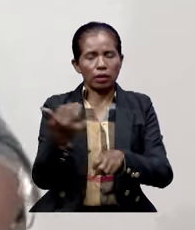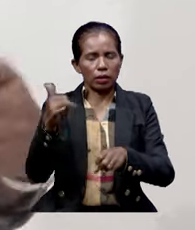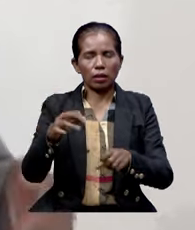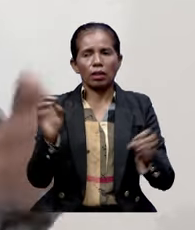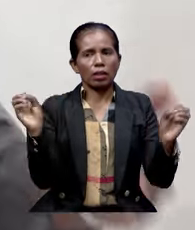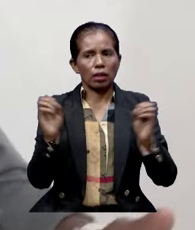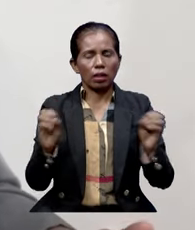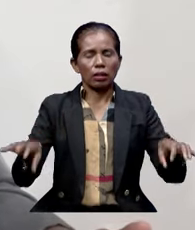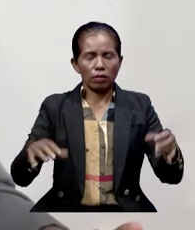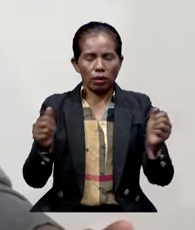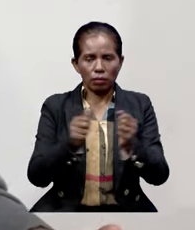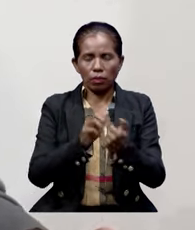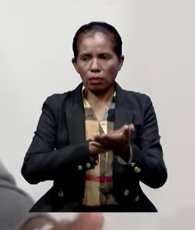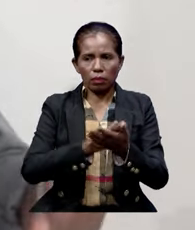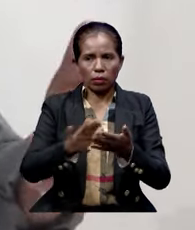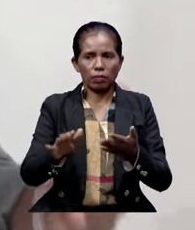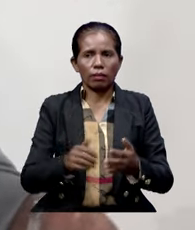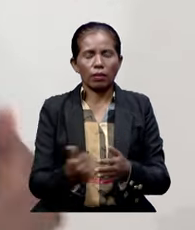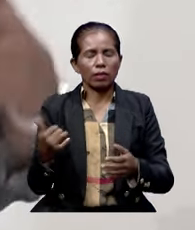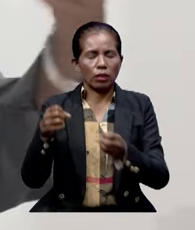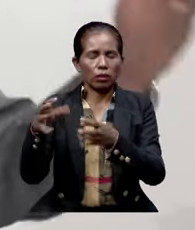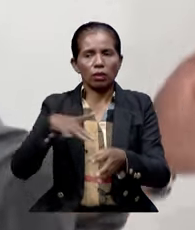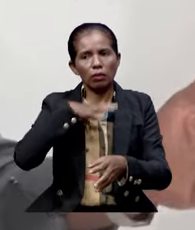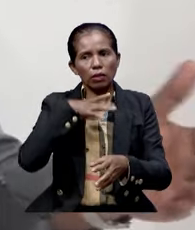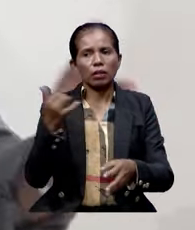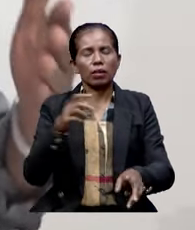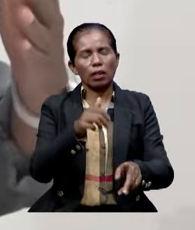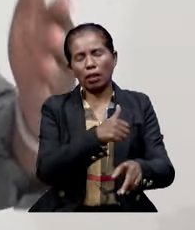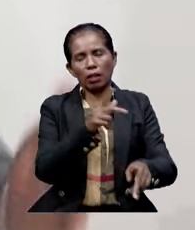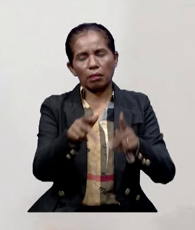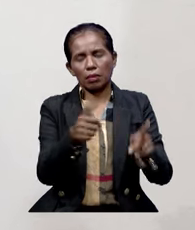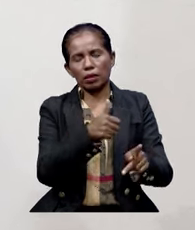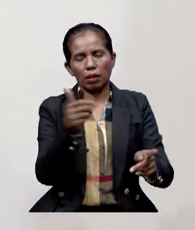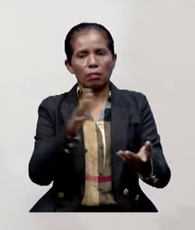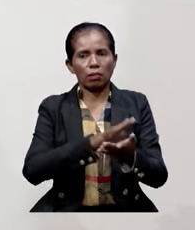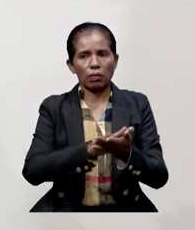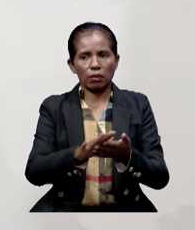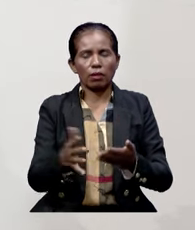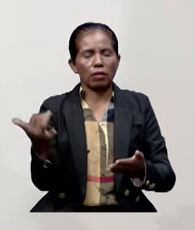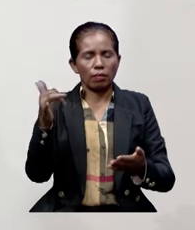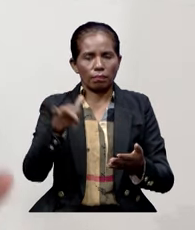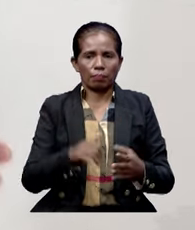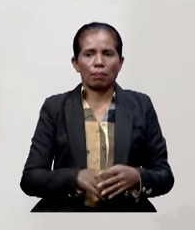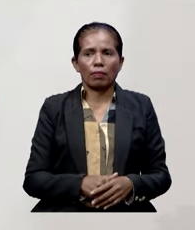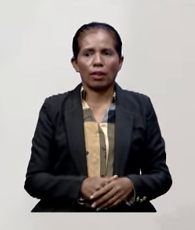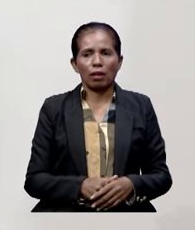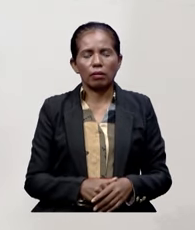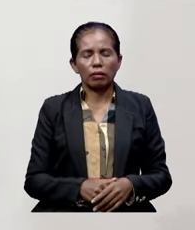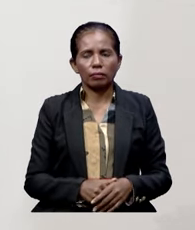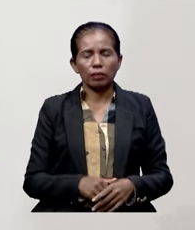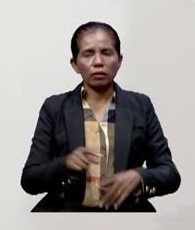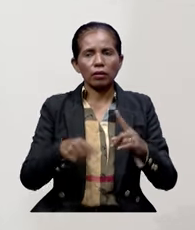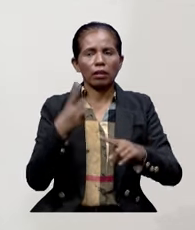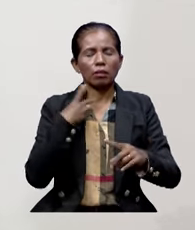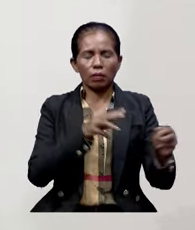kela koi kontrol higiene. Sir husi poh sih akar fah emas seluk maga bahamos. Bayir ami